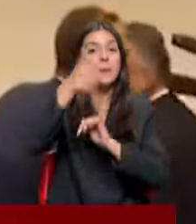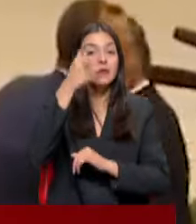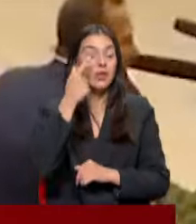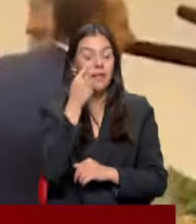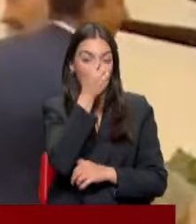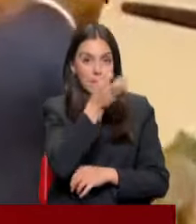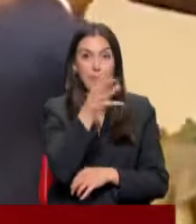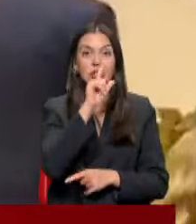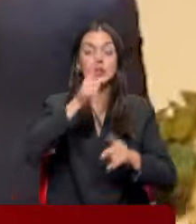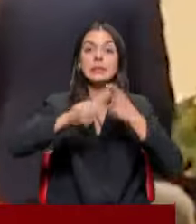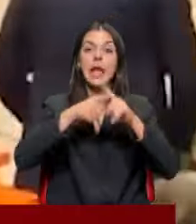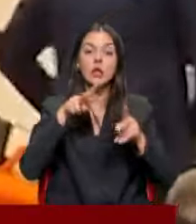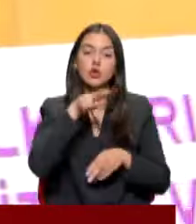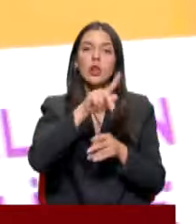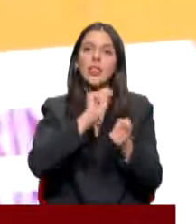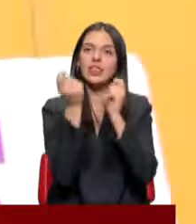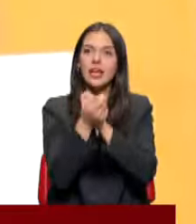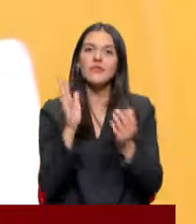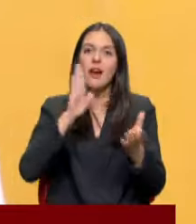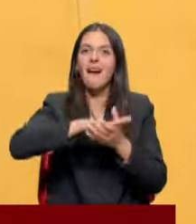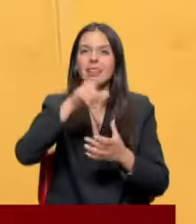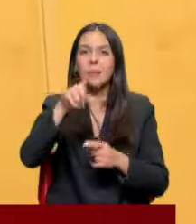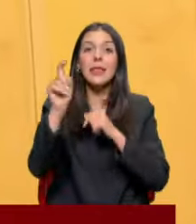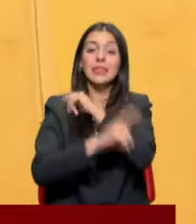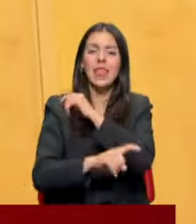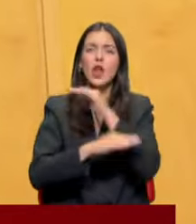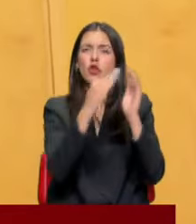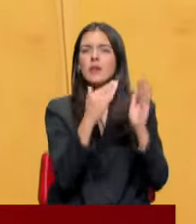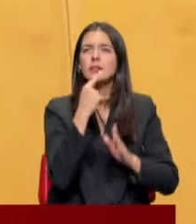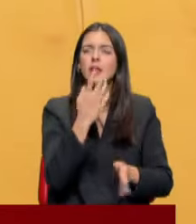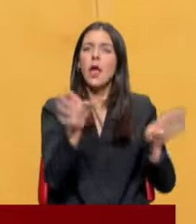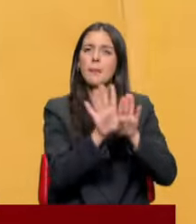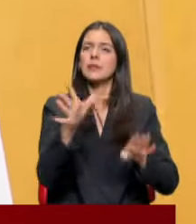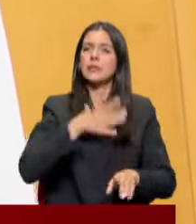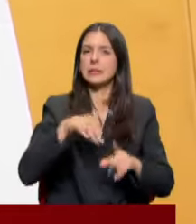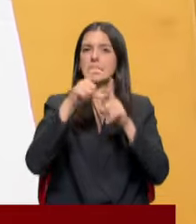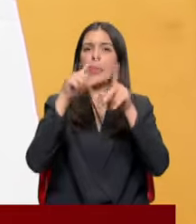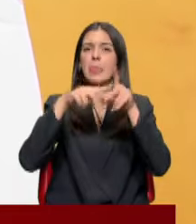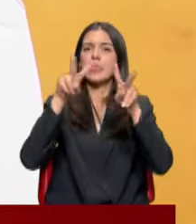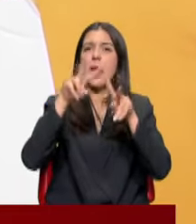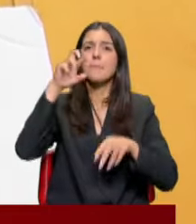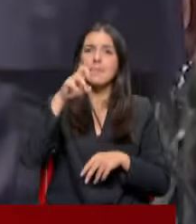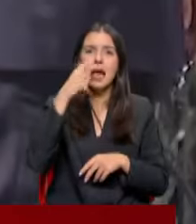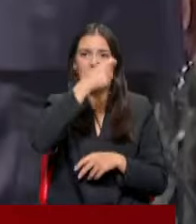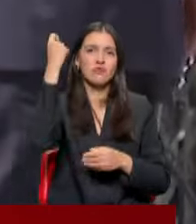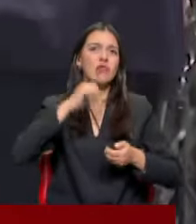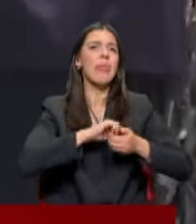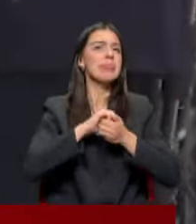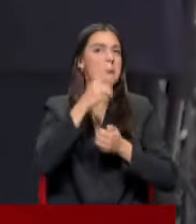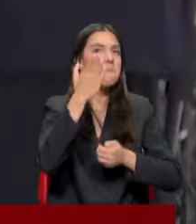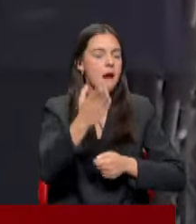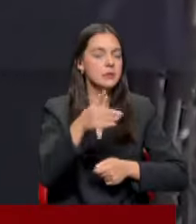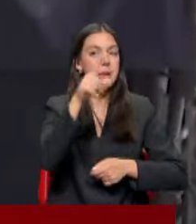Bahçeli'nin siyasetin rotasını değiştiren hamlesi, terör yuvası dediği, kapatılmasını istediği DEM Parti ile sıcak teması. MHP